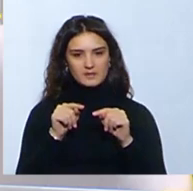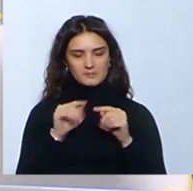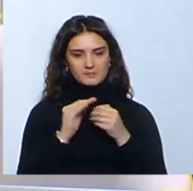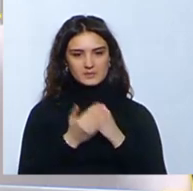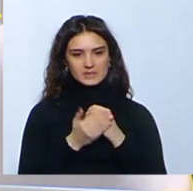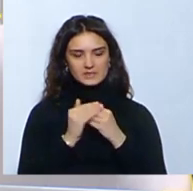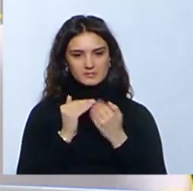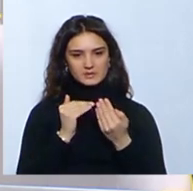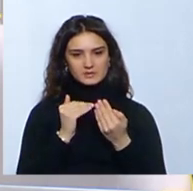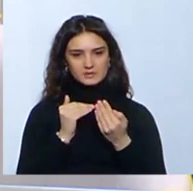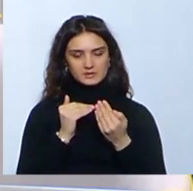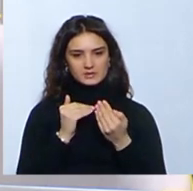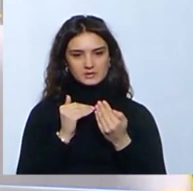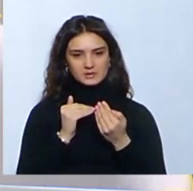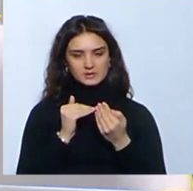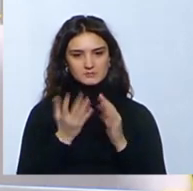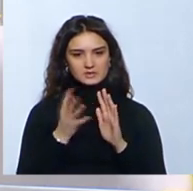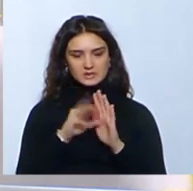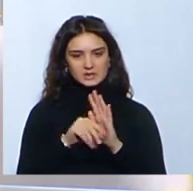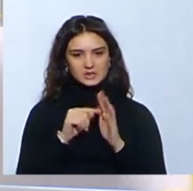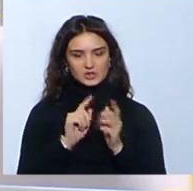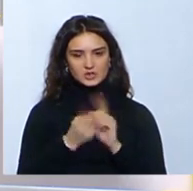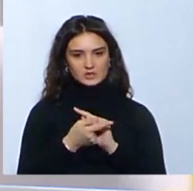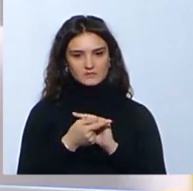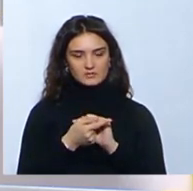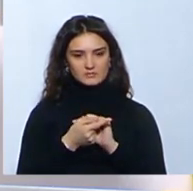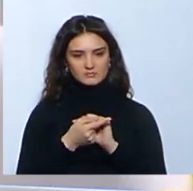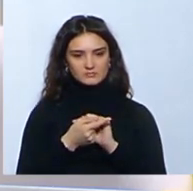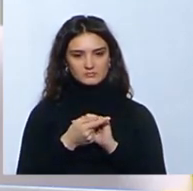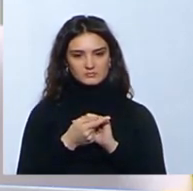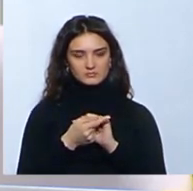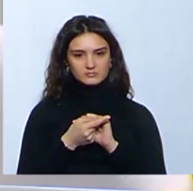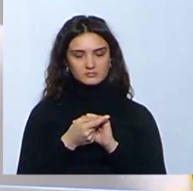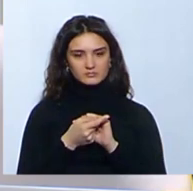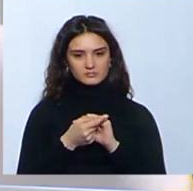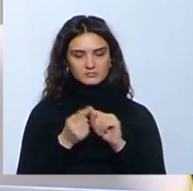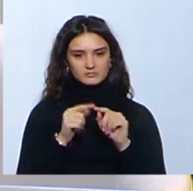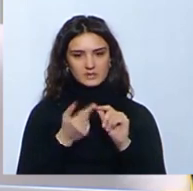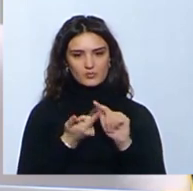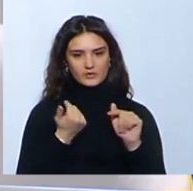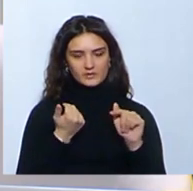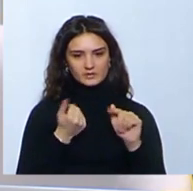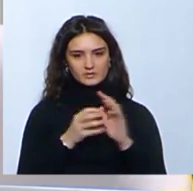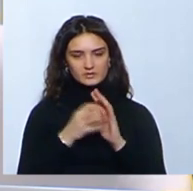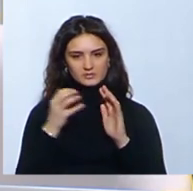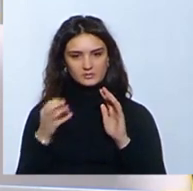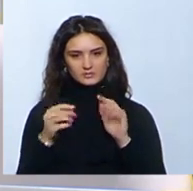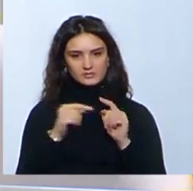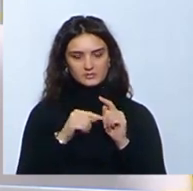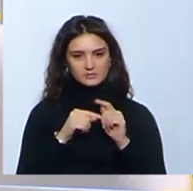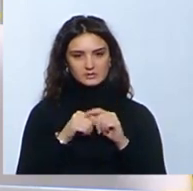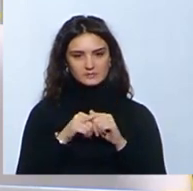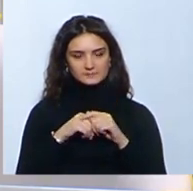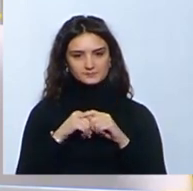მინისებრის სხეულის მთლიანად შეცვლა, ასე ვთქვათ. ანუ ამოკვეთა ამ სტრუქტურული,